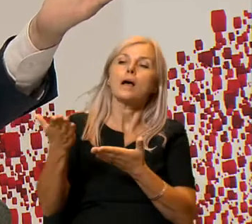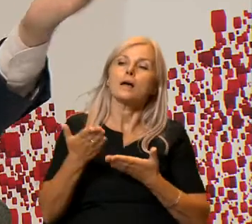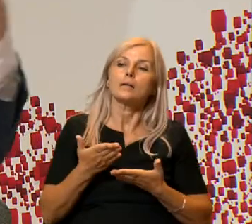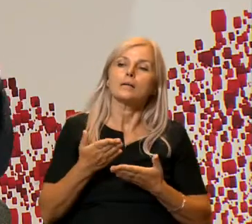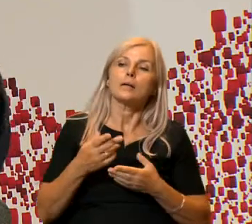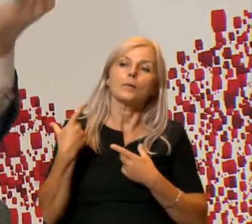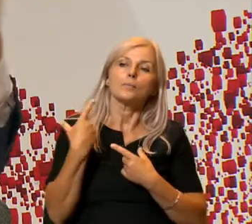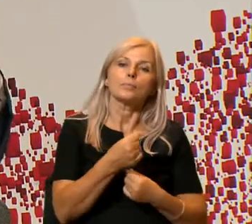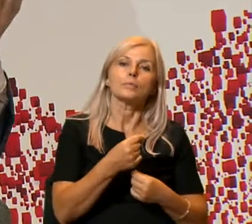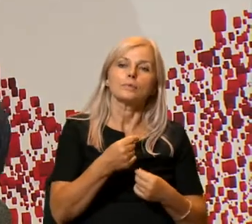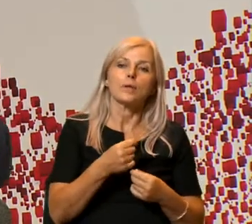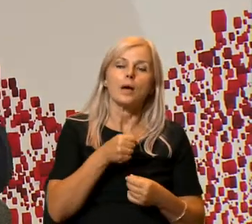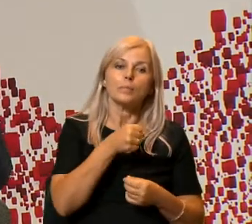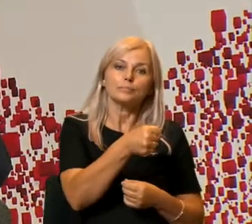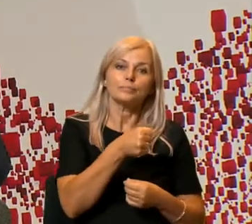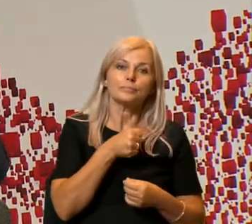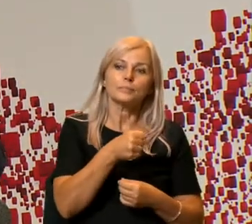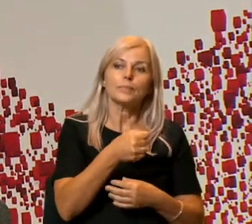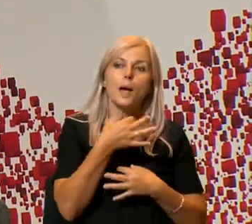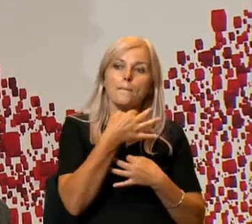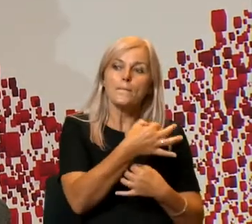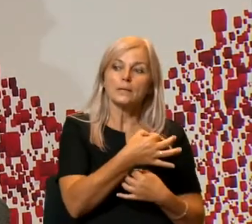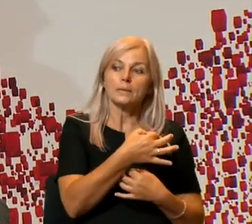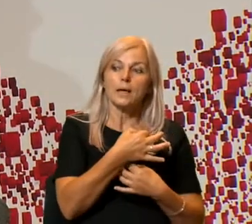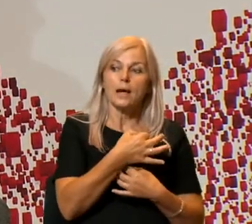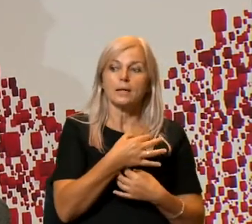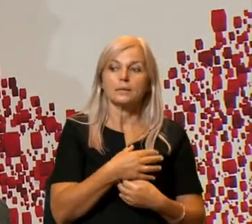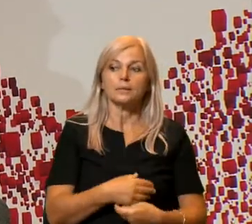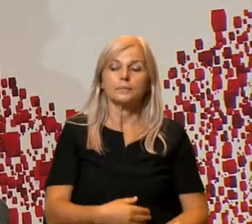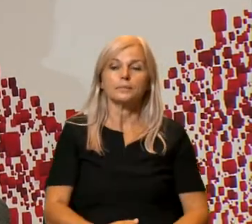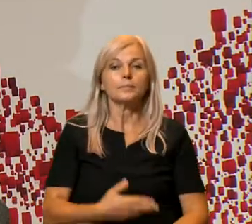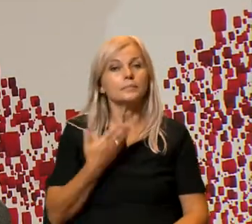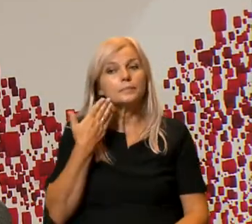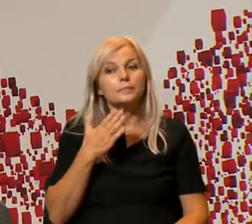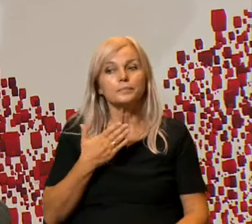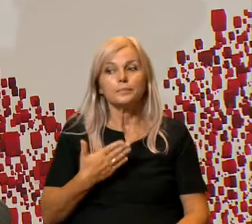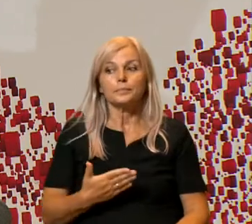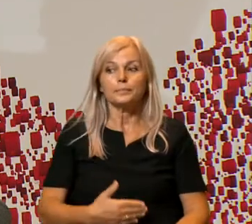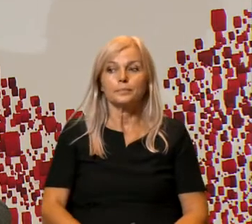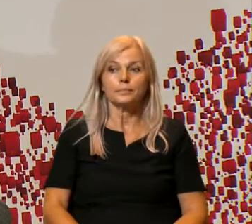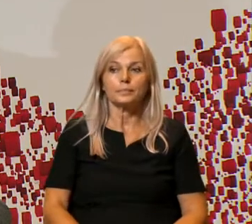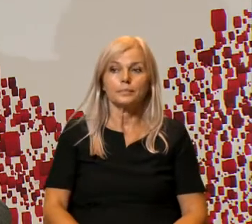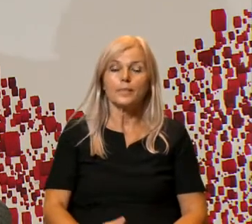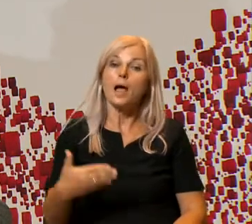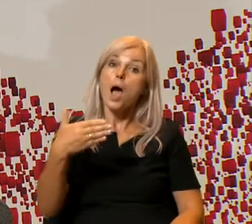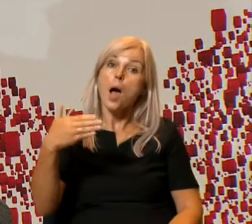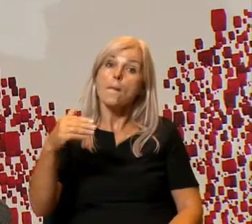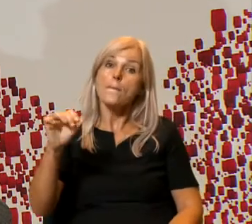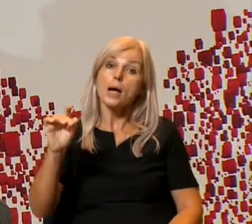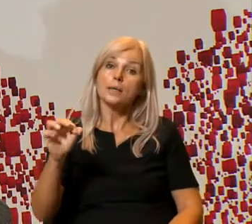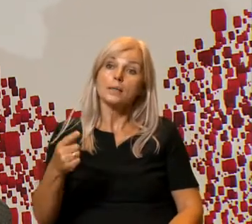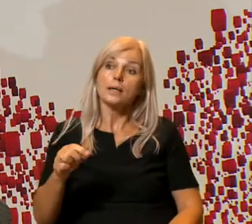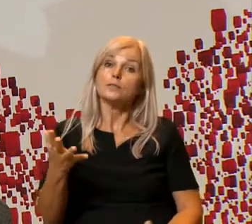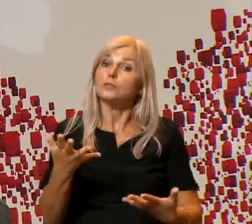tego mikrofonu i za chwilę zadać pytanie. Będziemy za nie bardzo wdzięczni. Magdo, gdzie ty